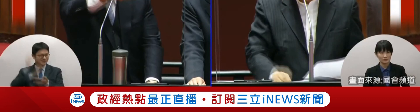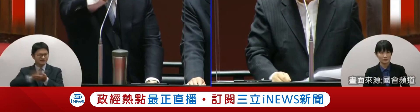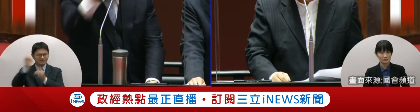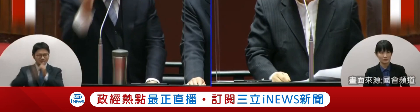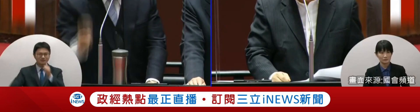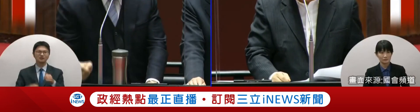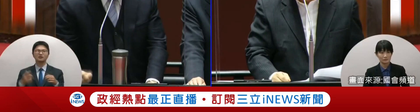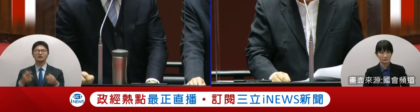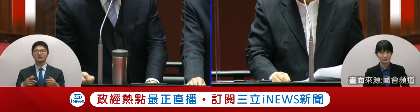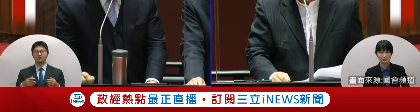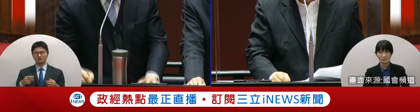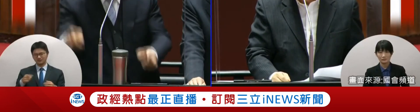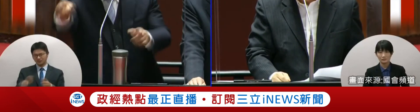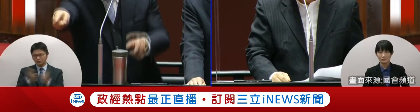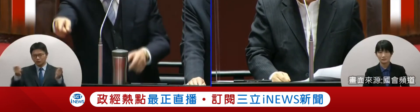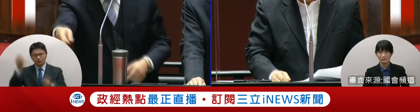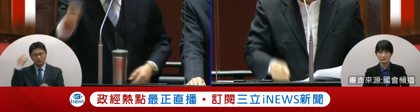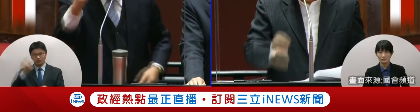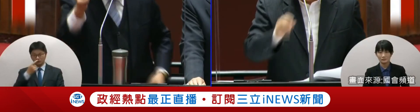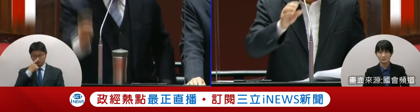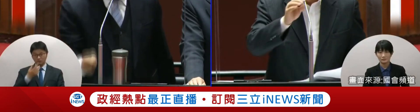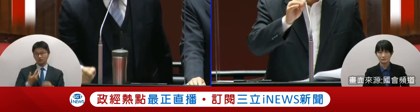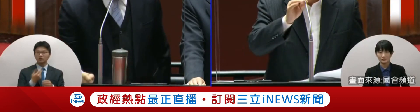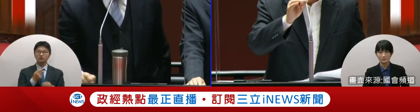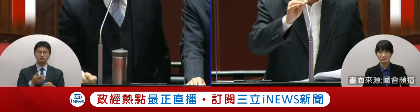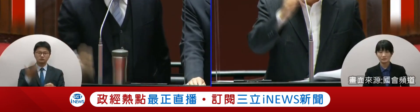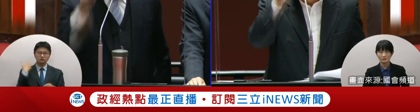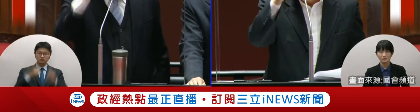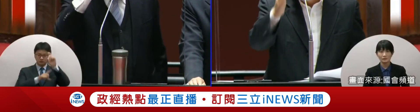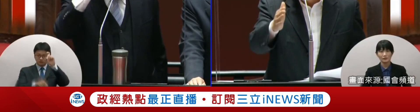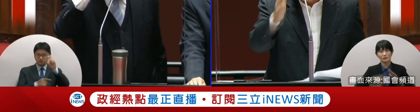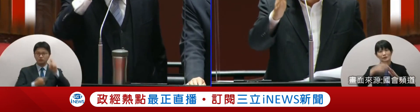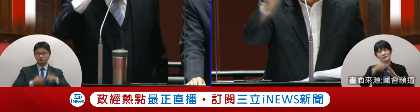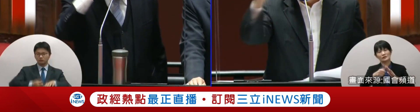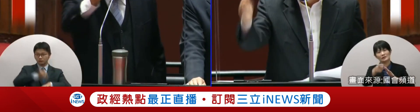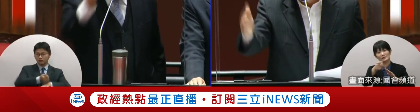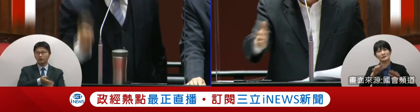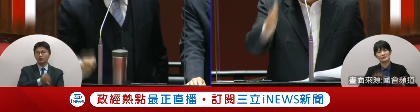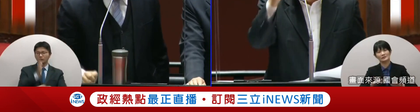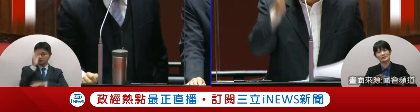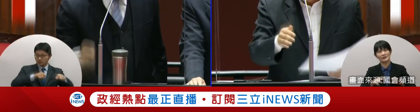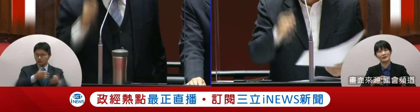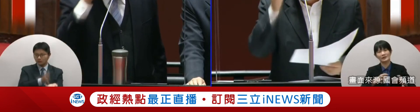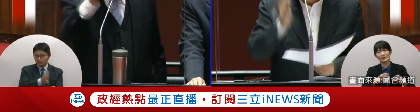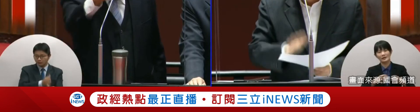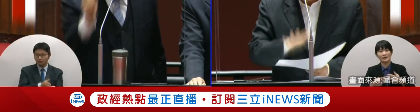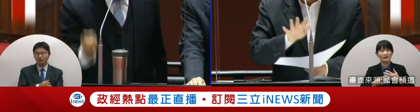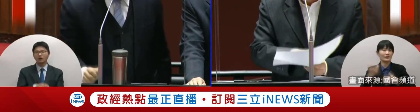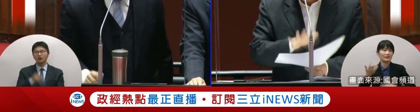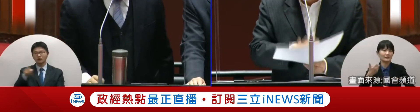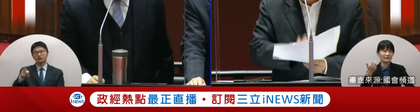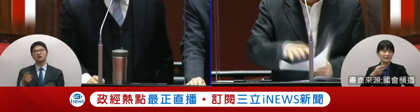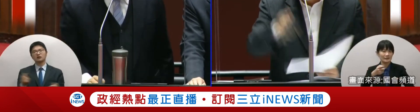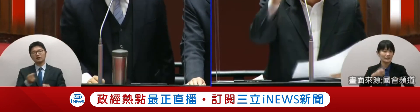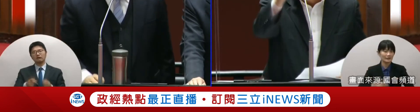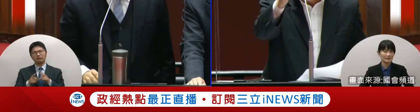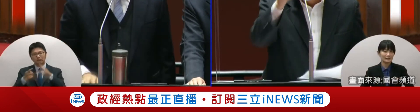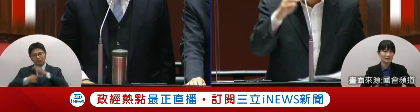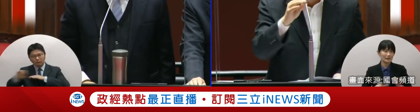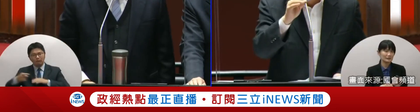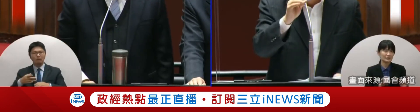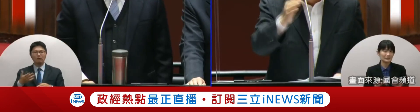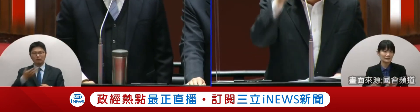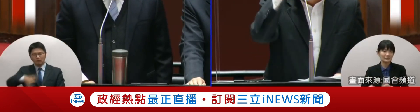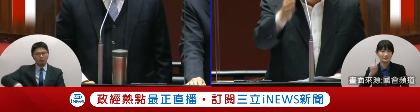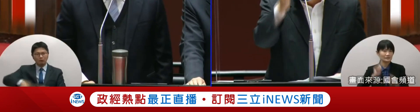上个月我在这里施政报告，你在后面拖破水。 院长，你就只会能够在这边砍瓜。我今天在做质询，我要回答你